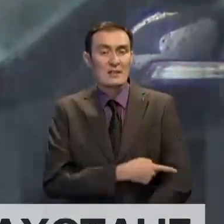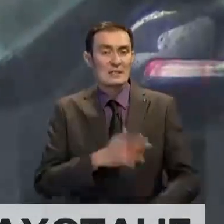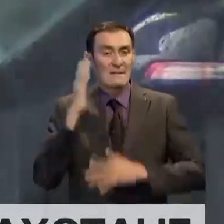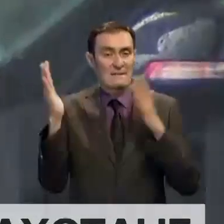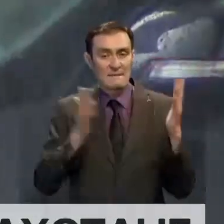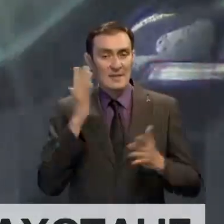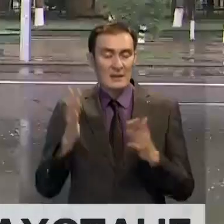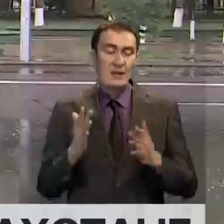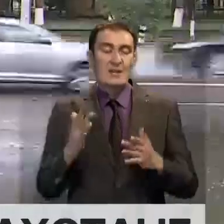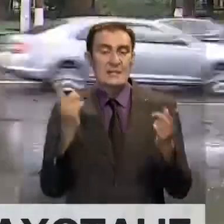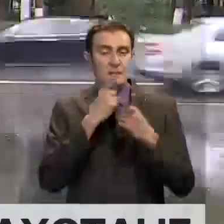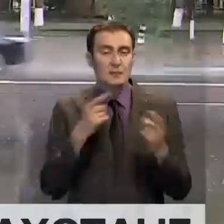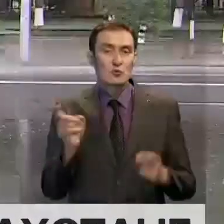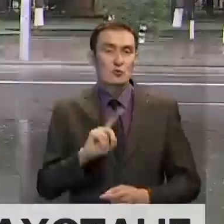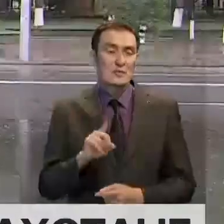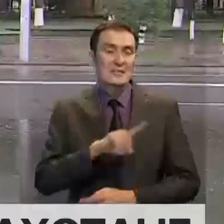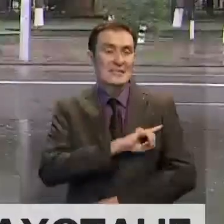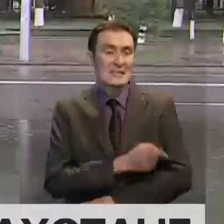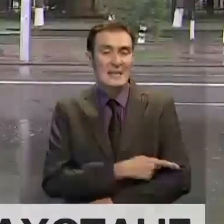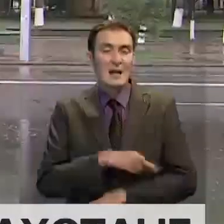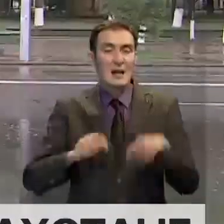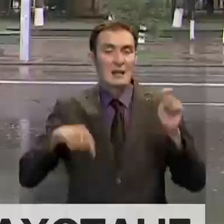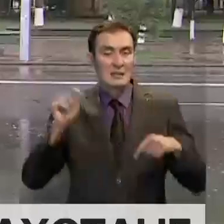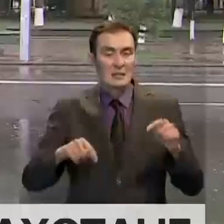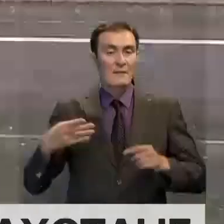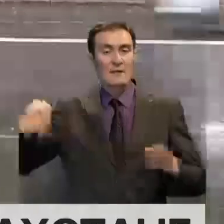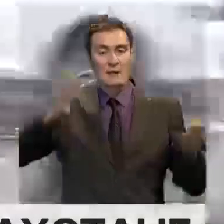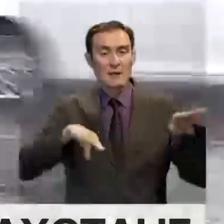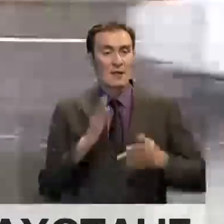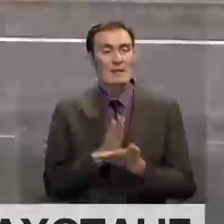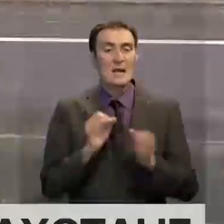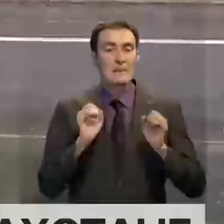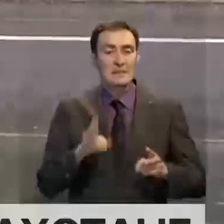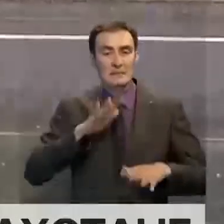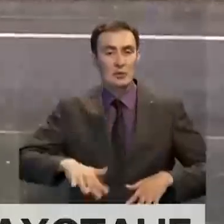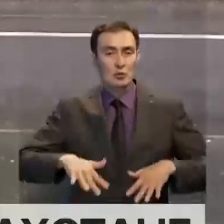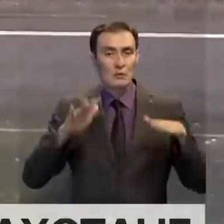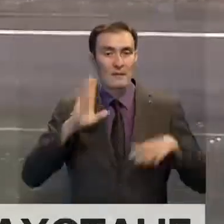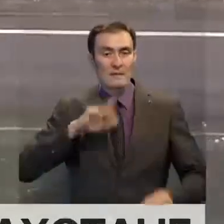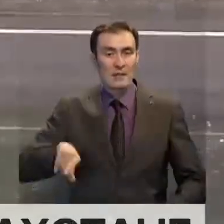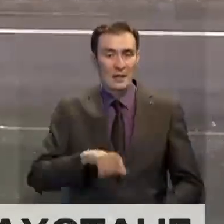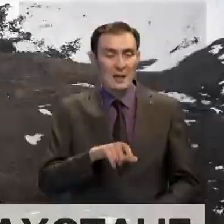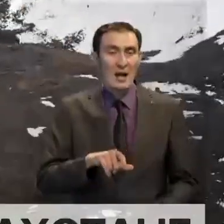шквалистый ветер. Синоптики предупреждают, из-за сильных осадков в горах есть опасность подъема уровня